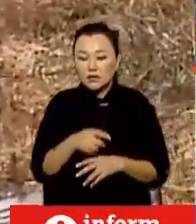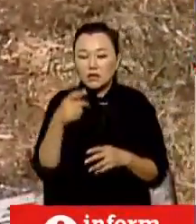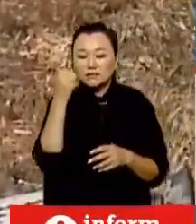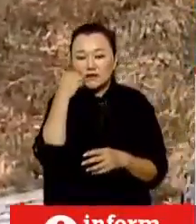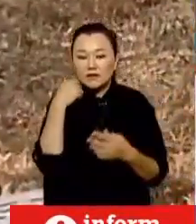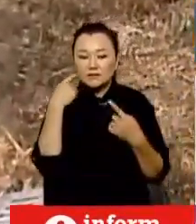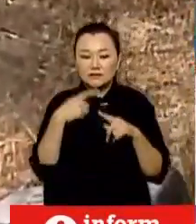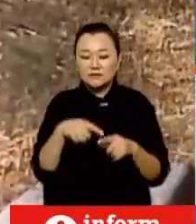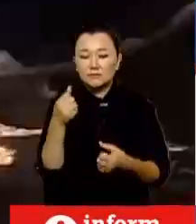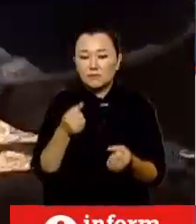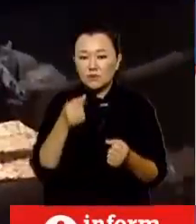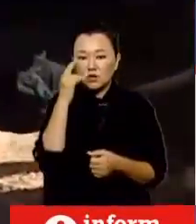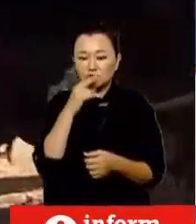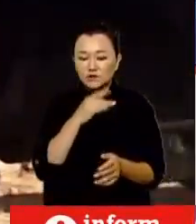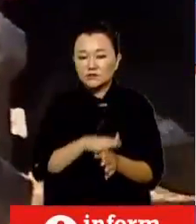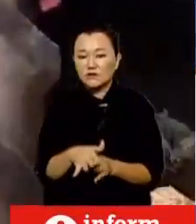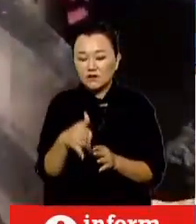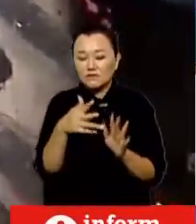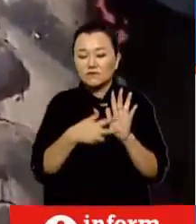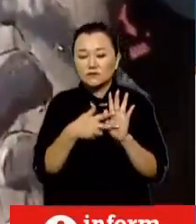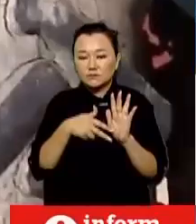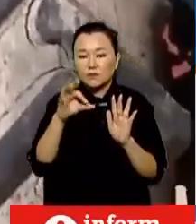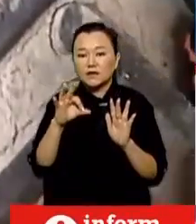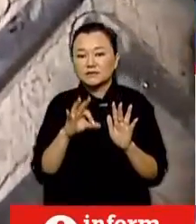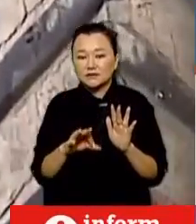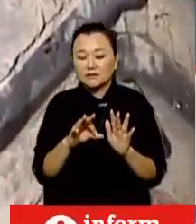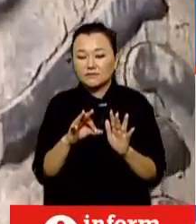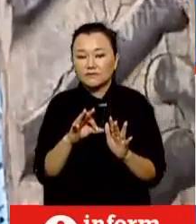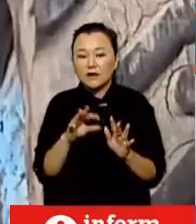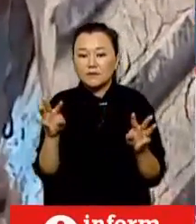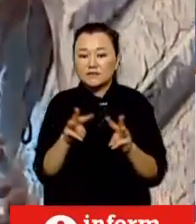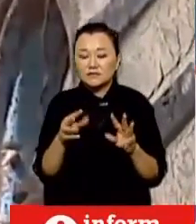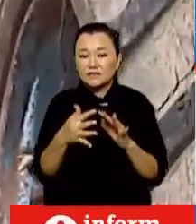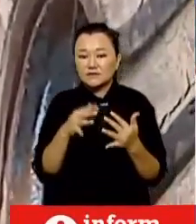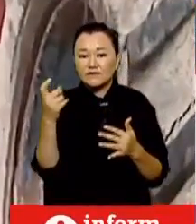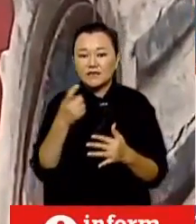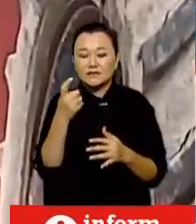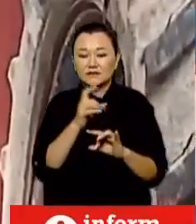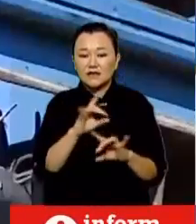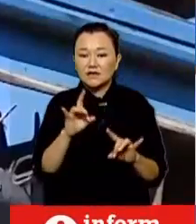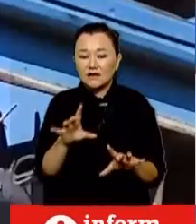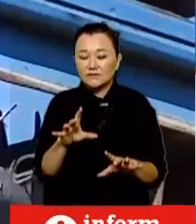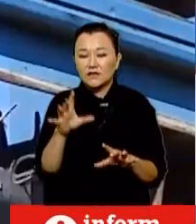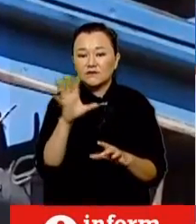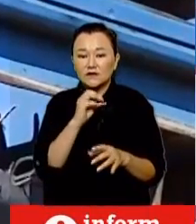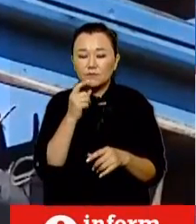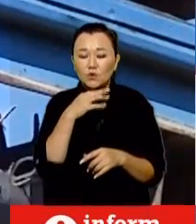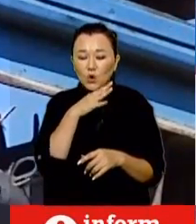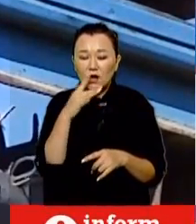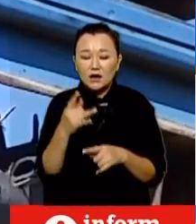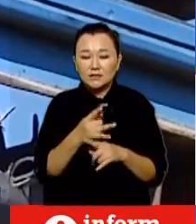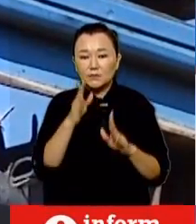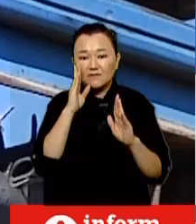изношенность сельхозмашин в Казахстане составляет порядка 80%. В Министерстве сельского хозяйства говорят, они неоднократно